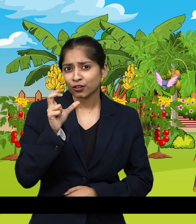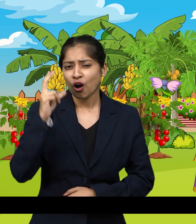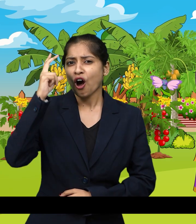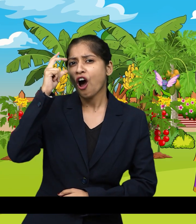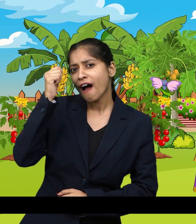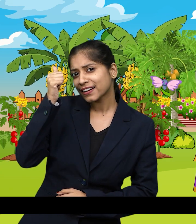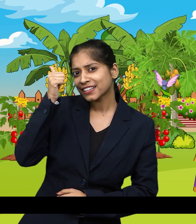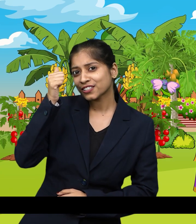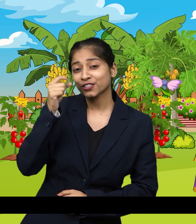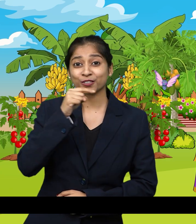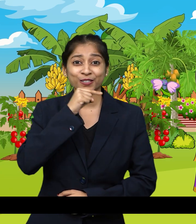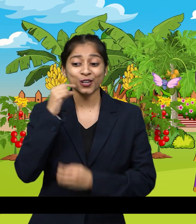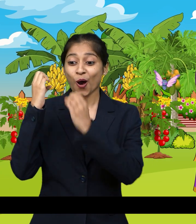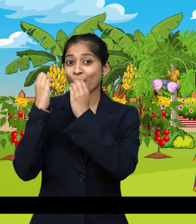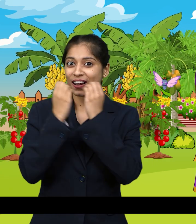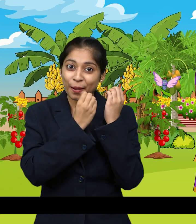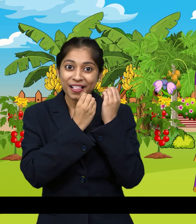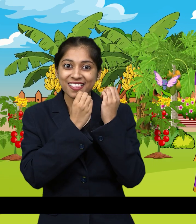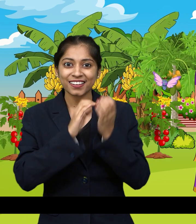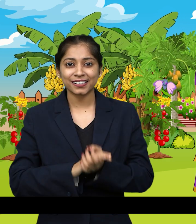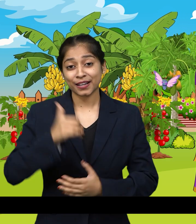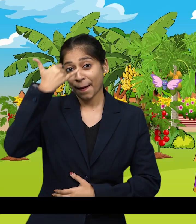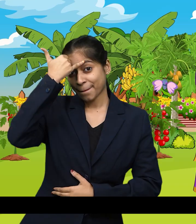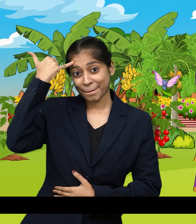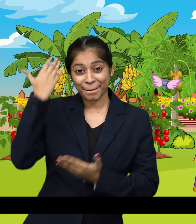संतरा, तरबूज, पपीता,